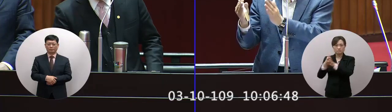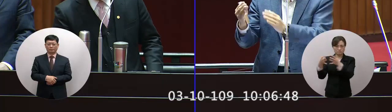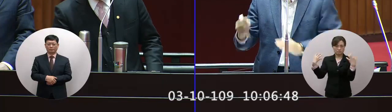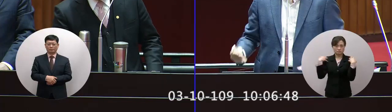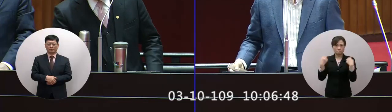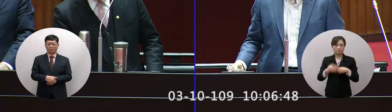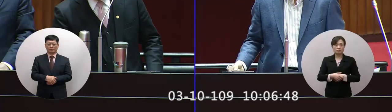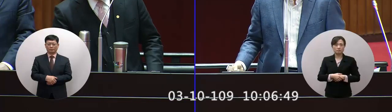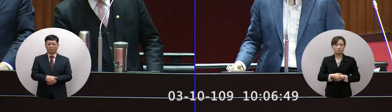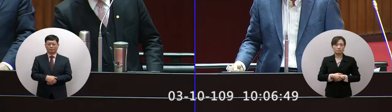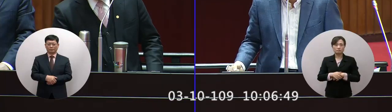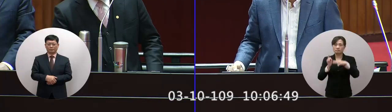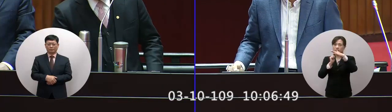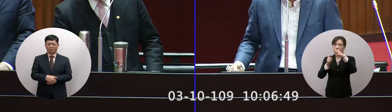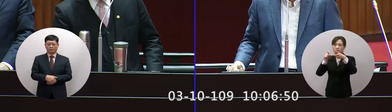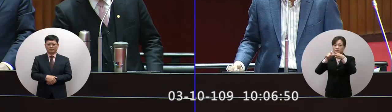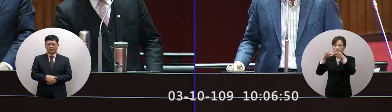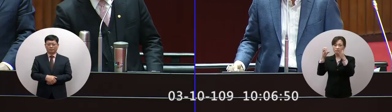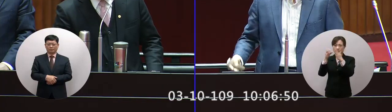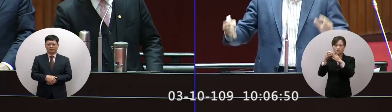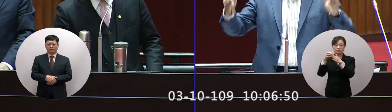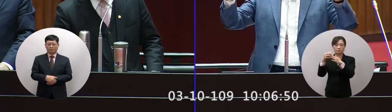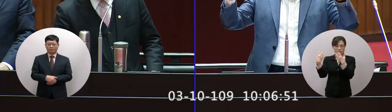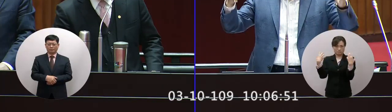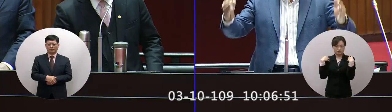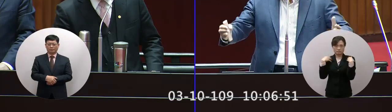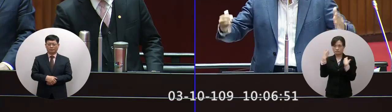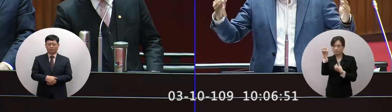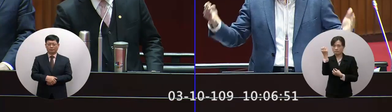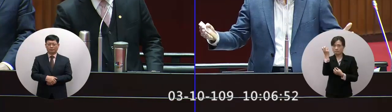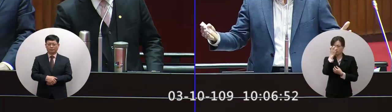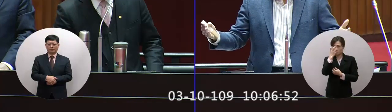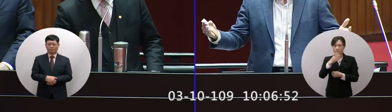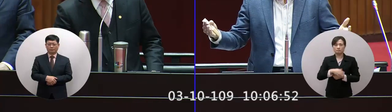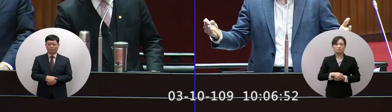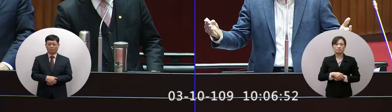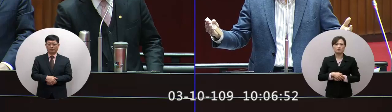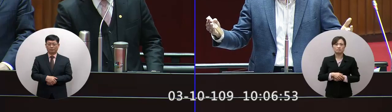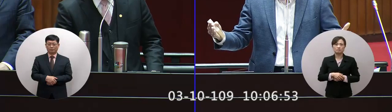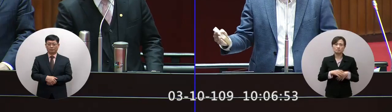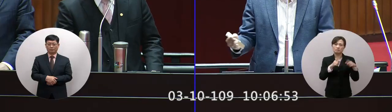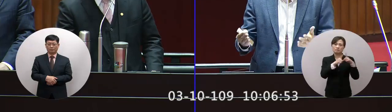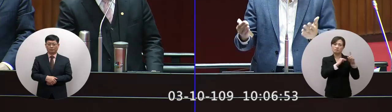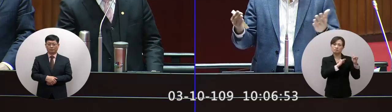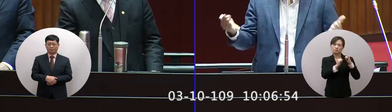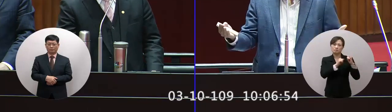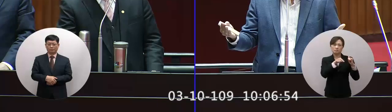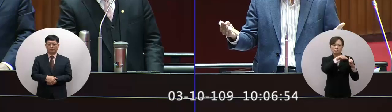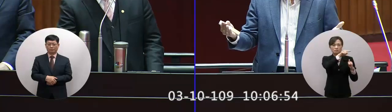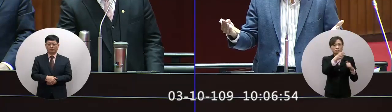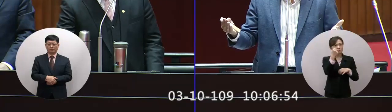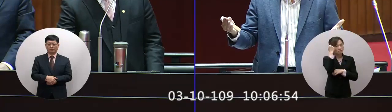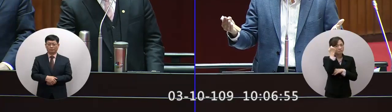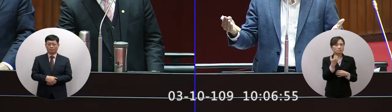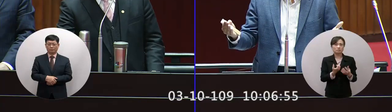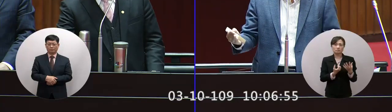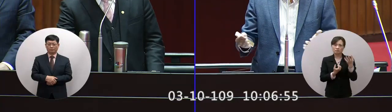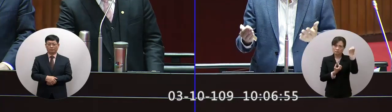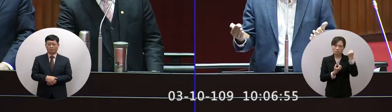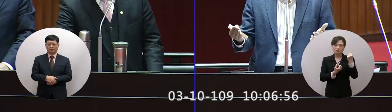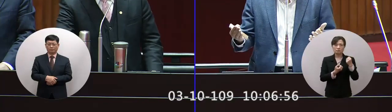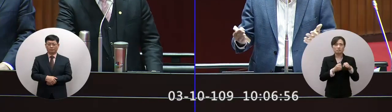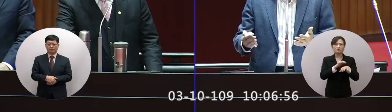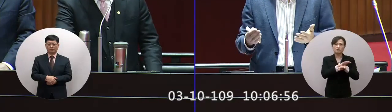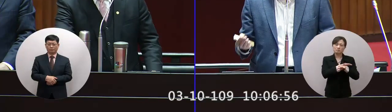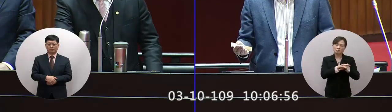我们这个高工局管理的，那旁边的人民他的权利、居住权、他的